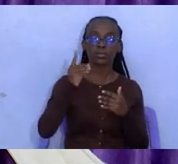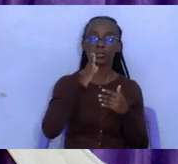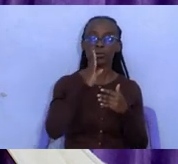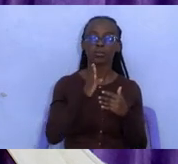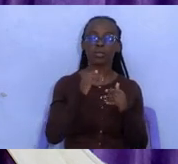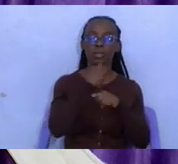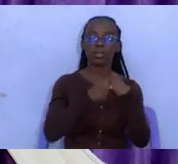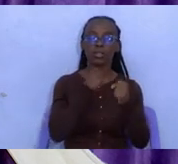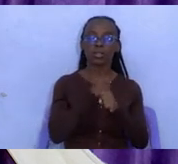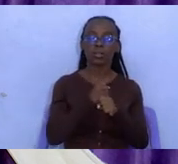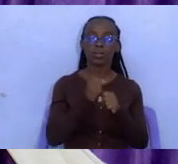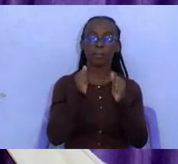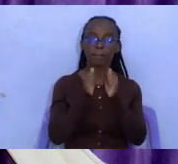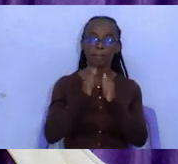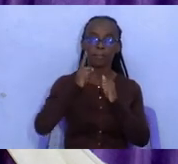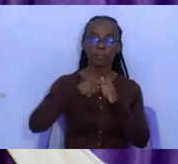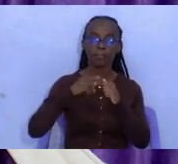akapewa nafasi ya baba yake.